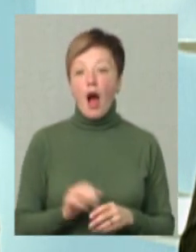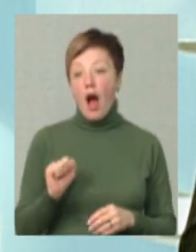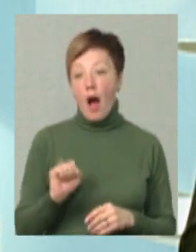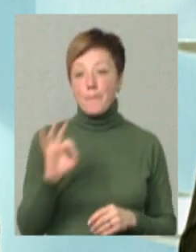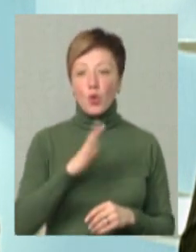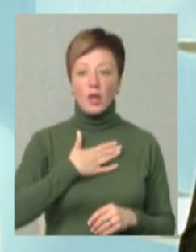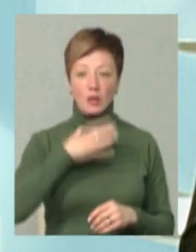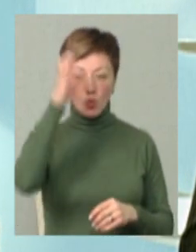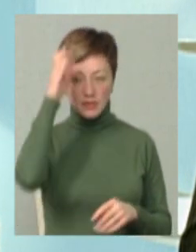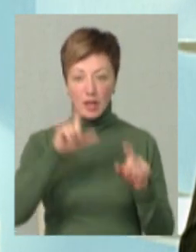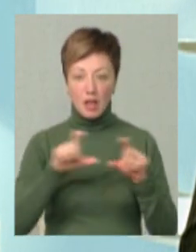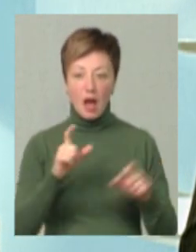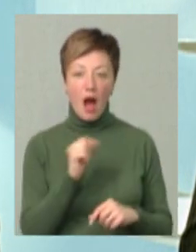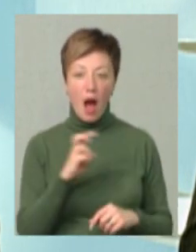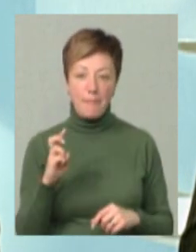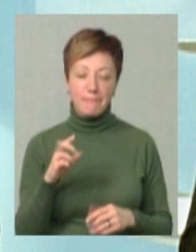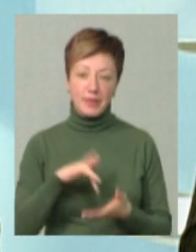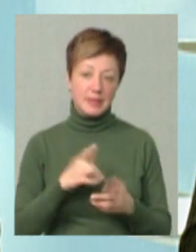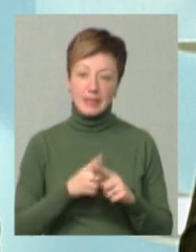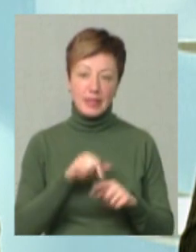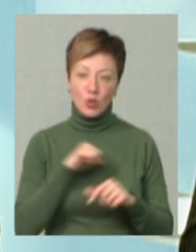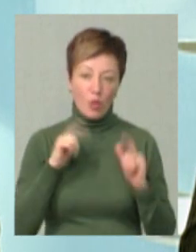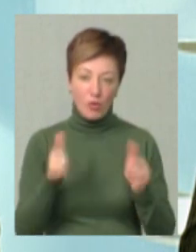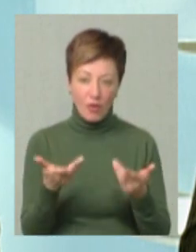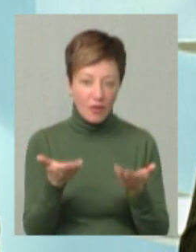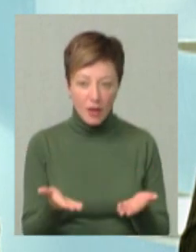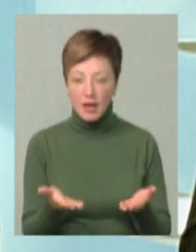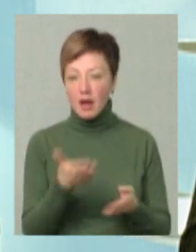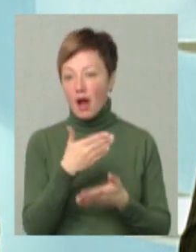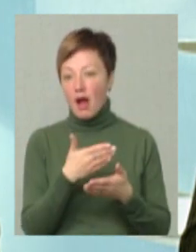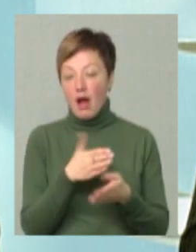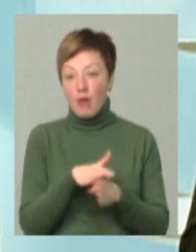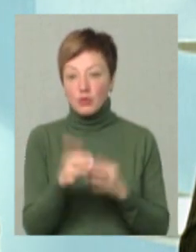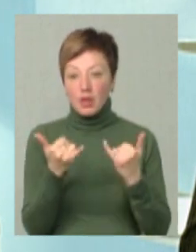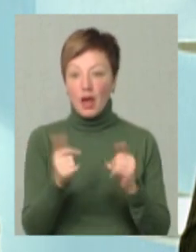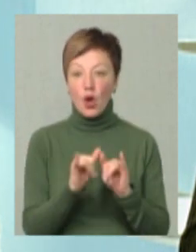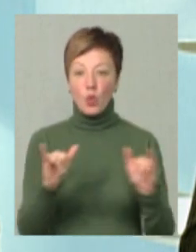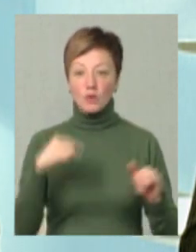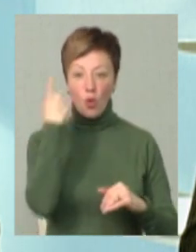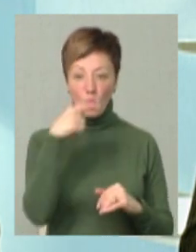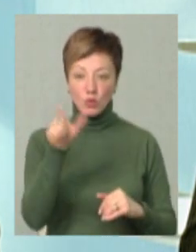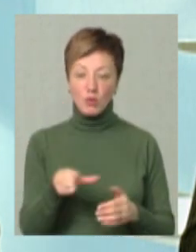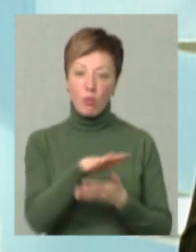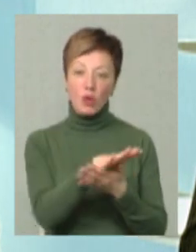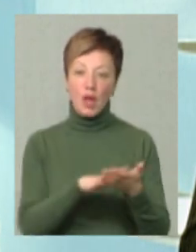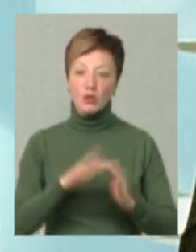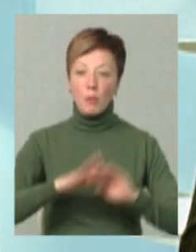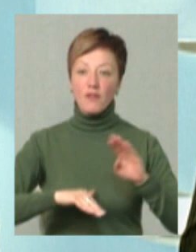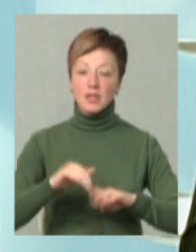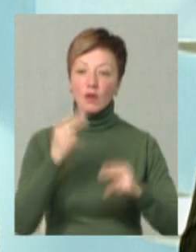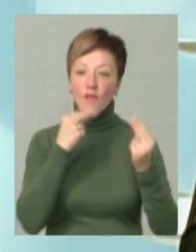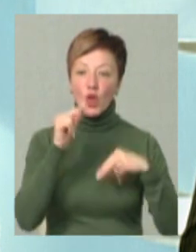нашого освітнього хабу, це абсолютно добровільно, це абсолютно для розвитку особистості, для свого подальшого